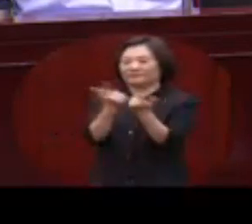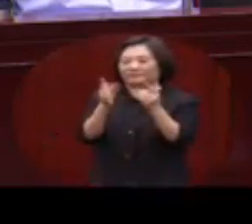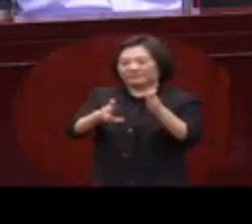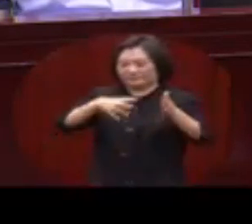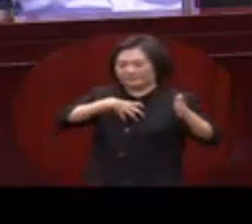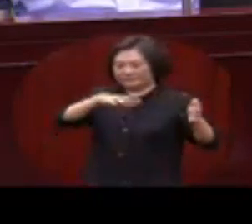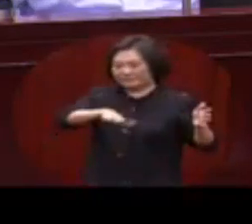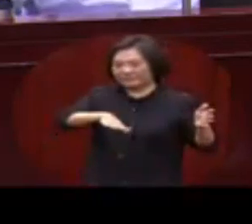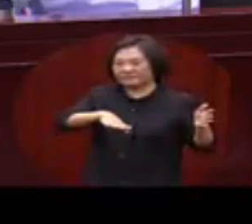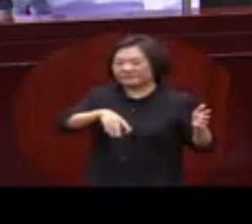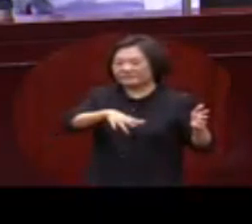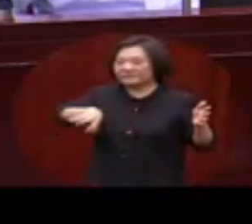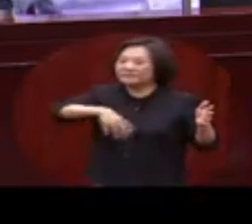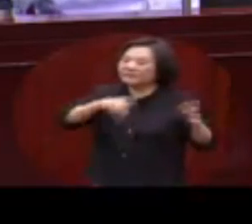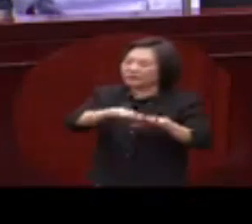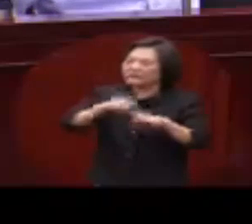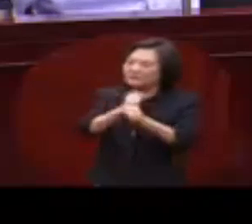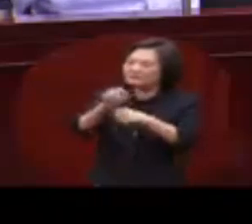，OK。